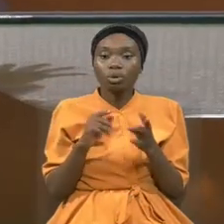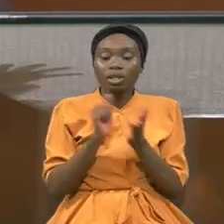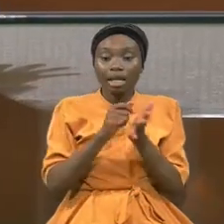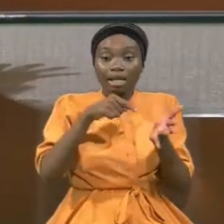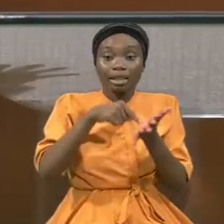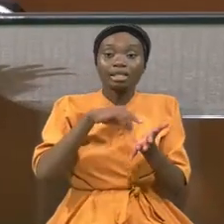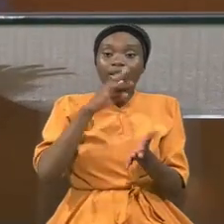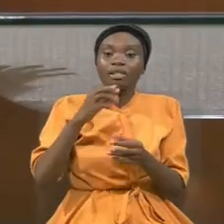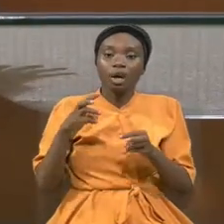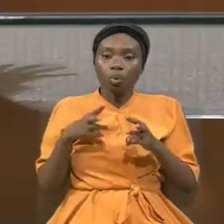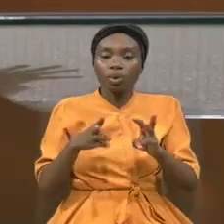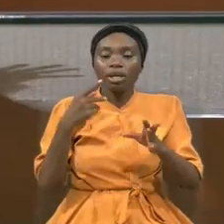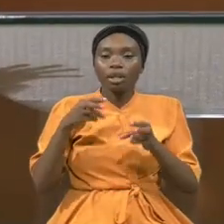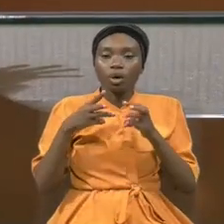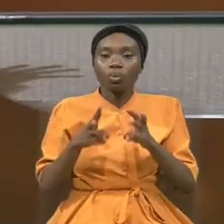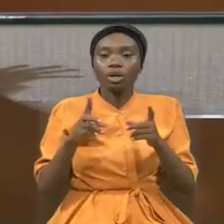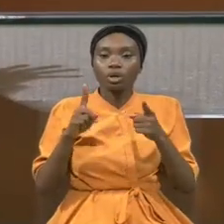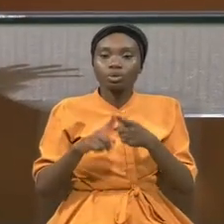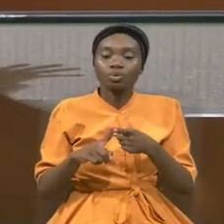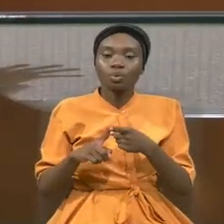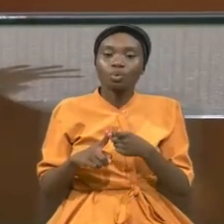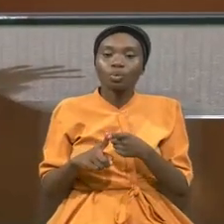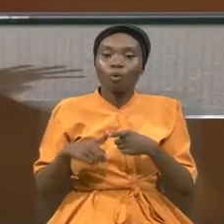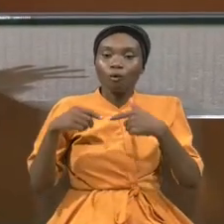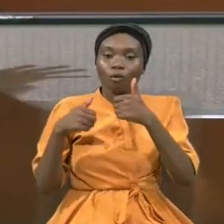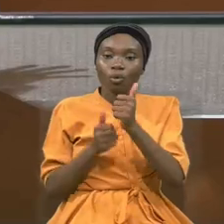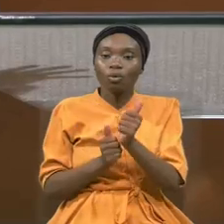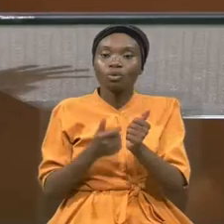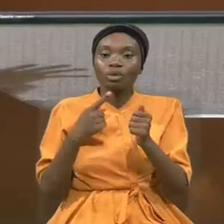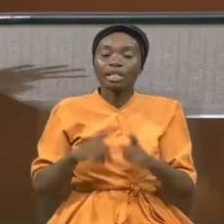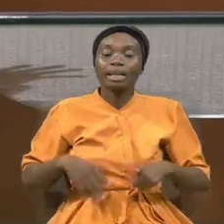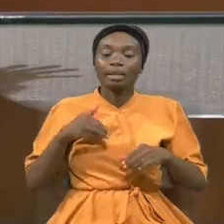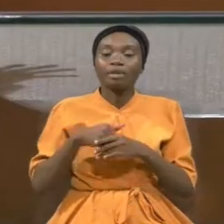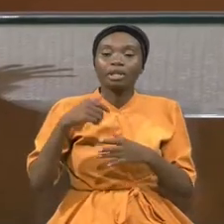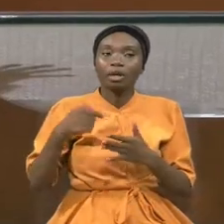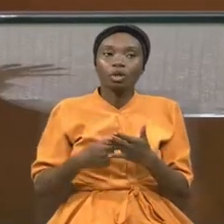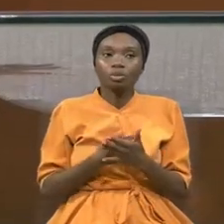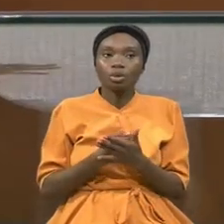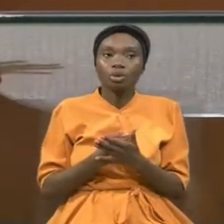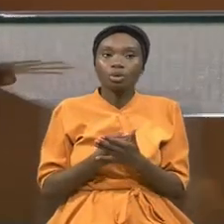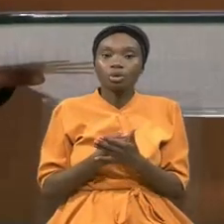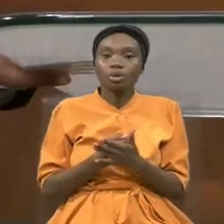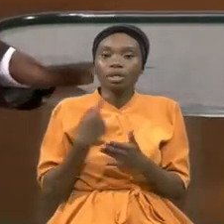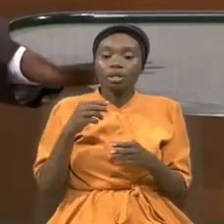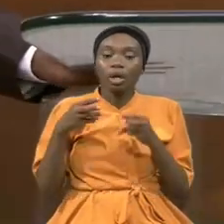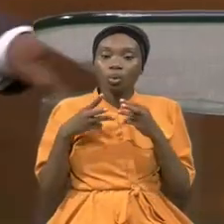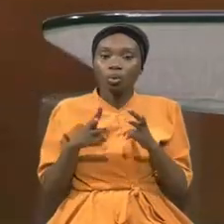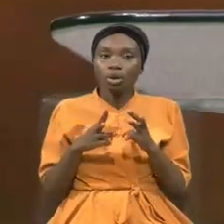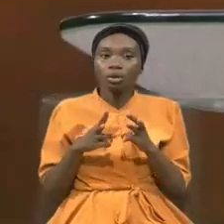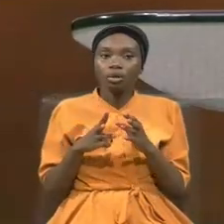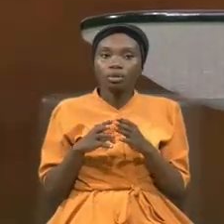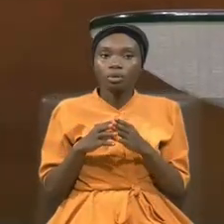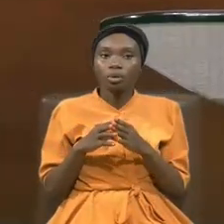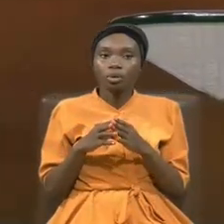le chemin, la façon dont il faut vivre selon l'Évangile, la façon de vivre pour plaire à Dieu,